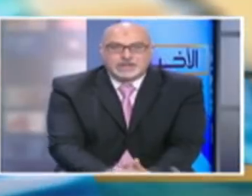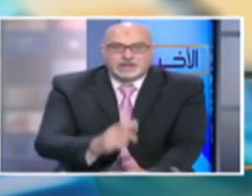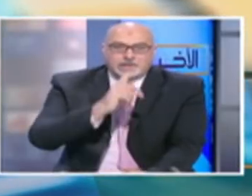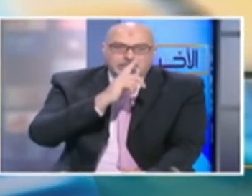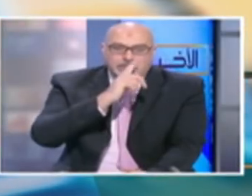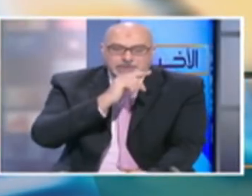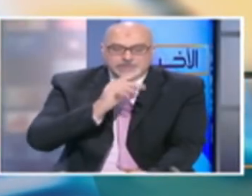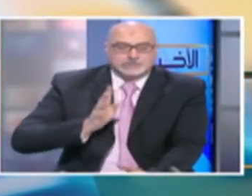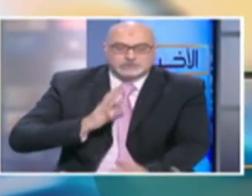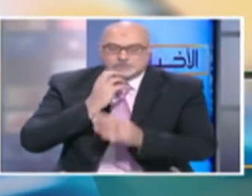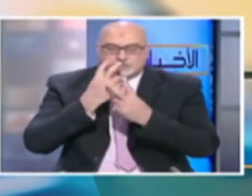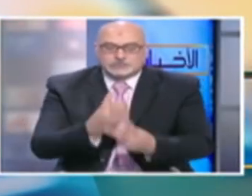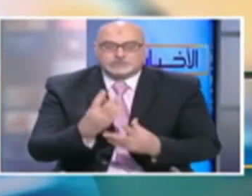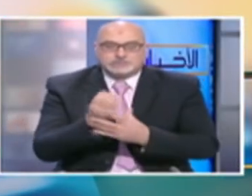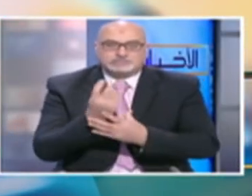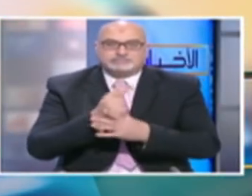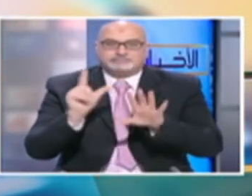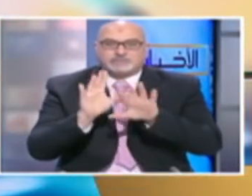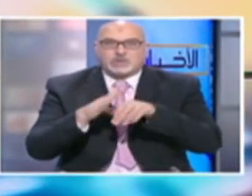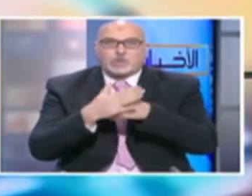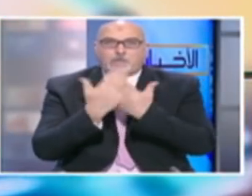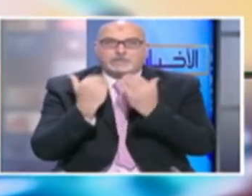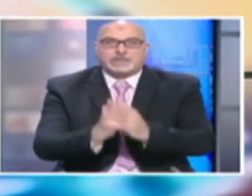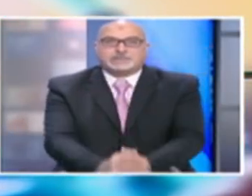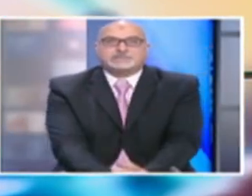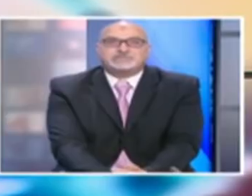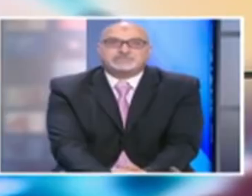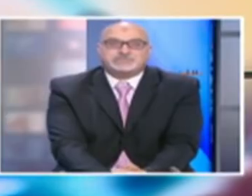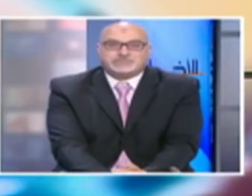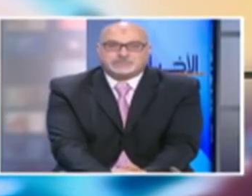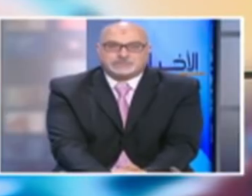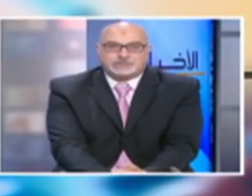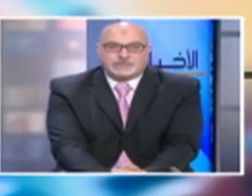أسعدتم صباحا مشاهدينا، أهلا بكم إلى أولى نشرتنا الإخبارية.